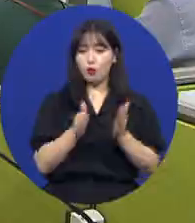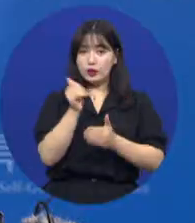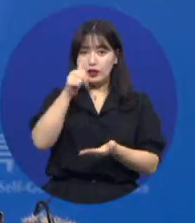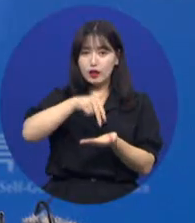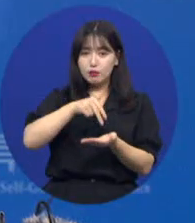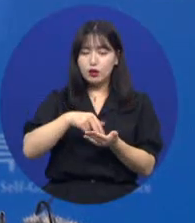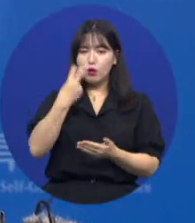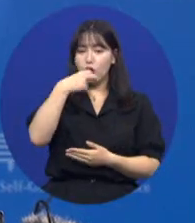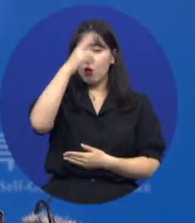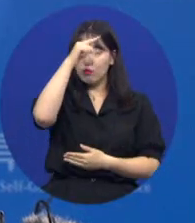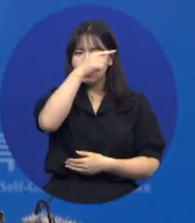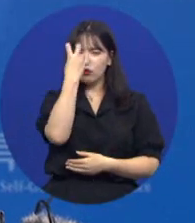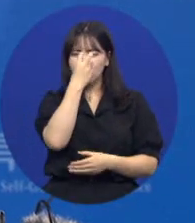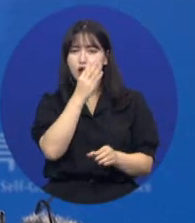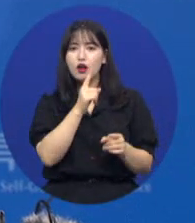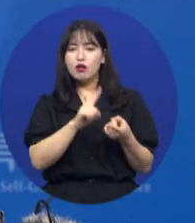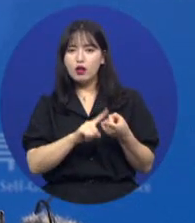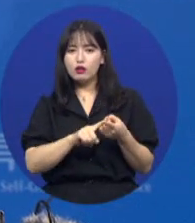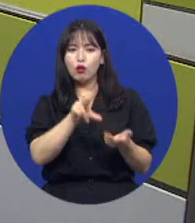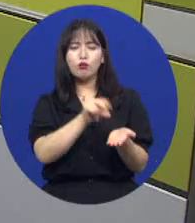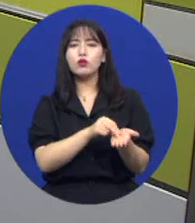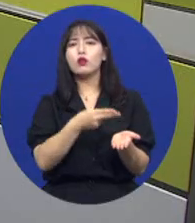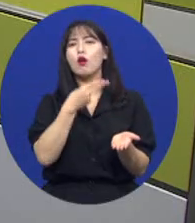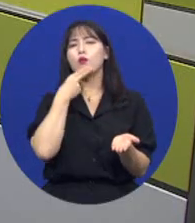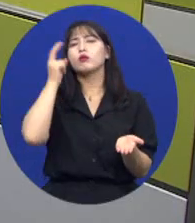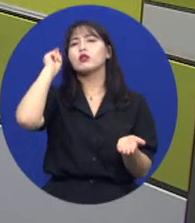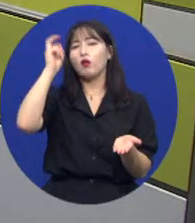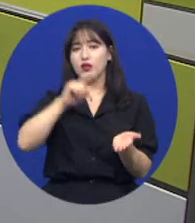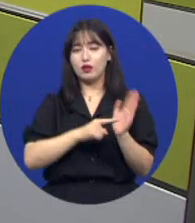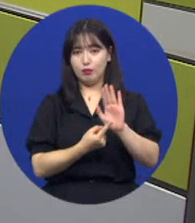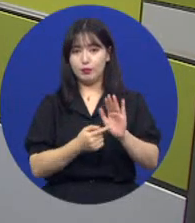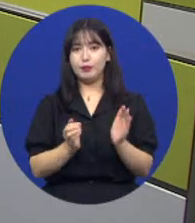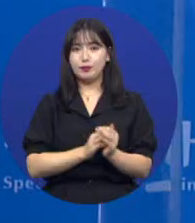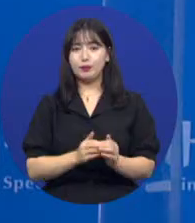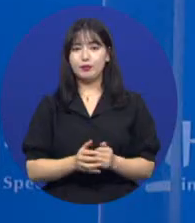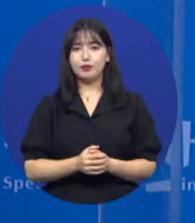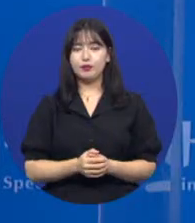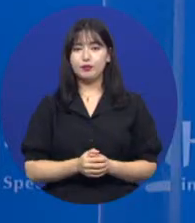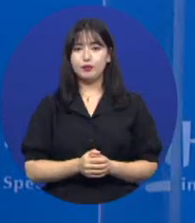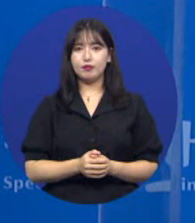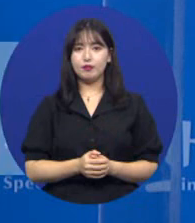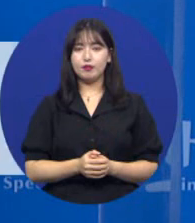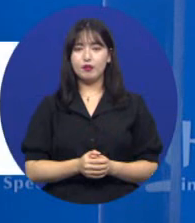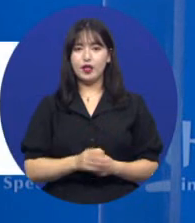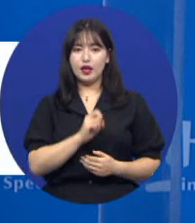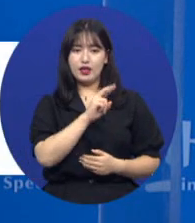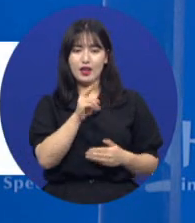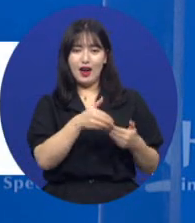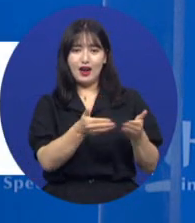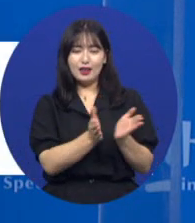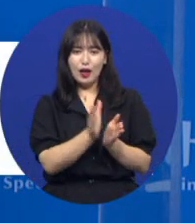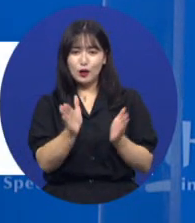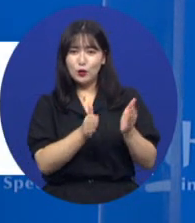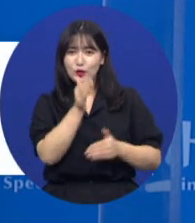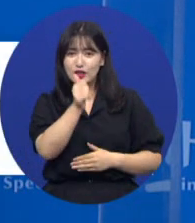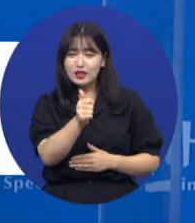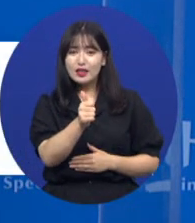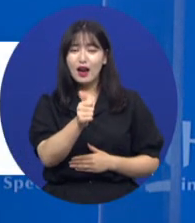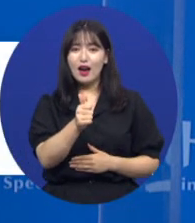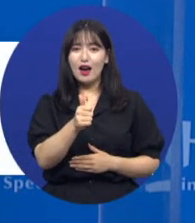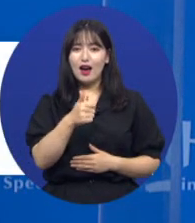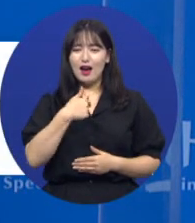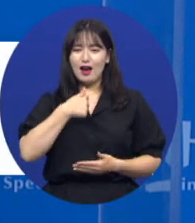검찰의 수사에 대해 문제가 없을 것이라고 밝혔습니다 야당 저지 사가 술탄